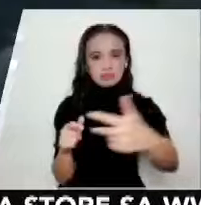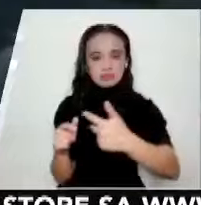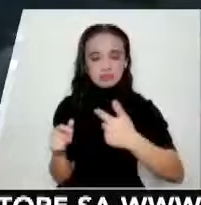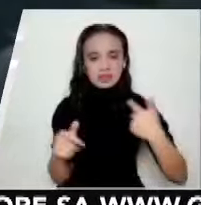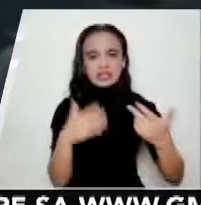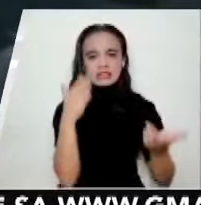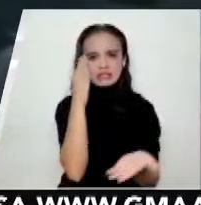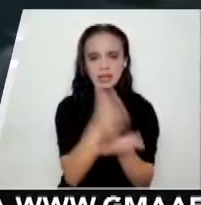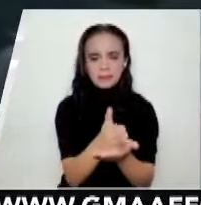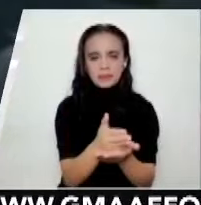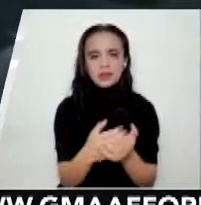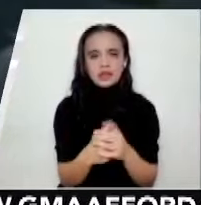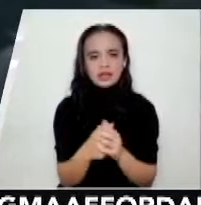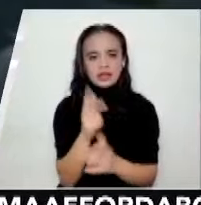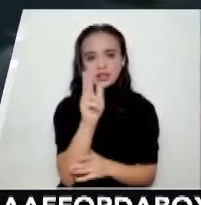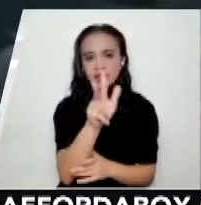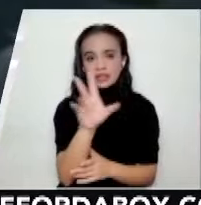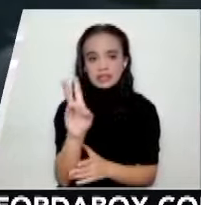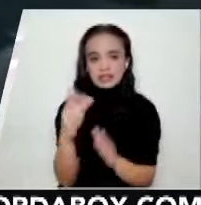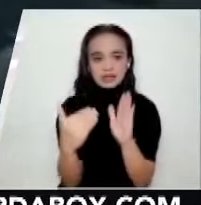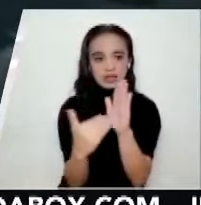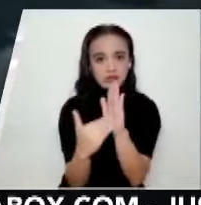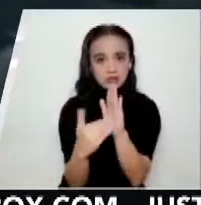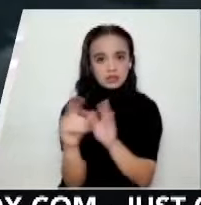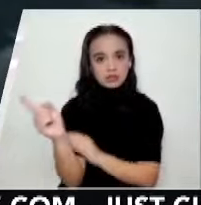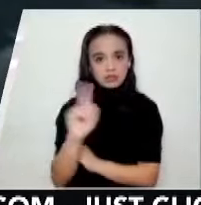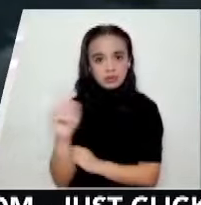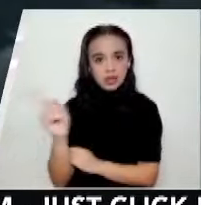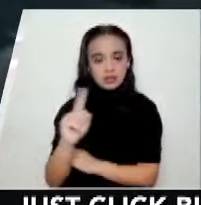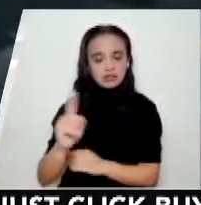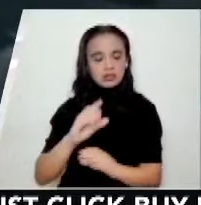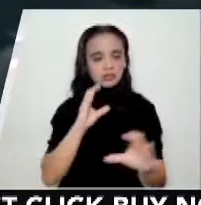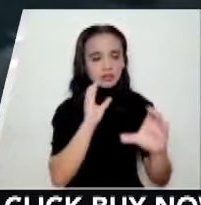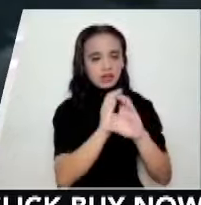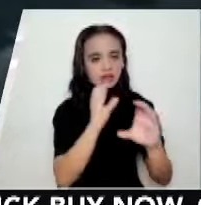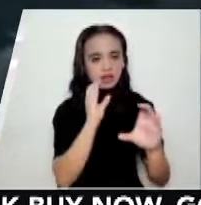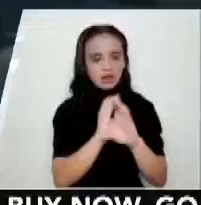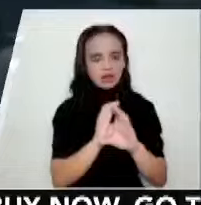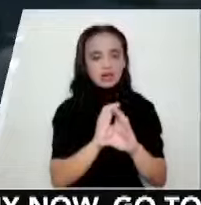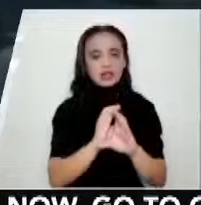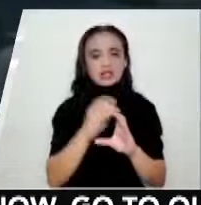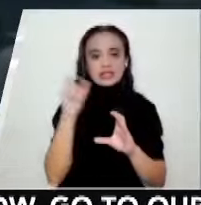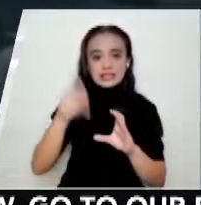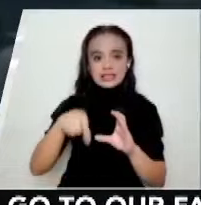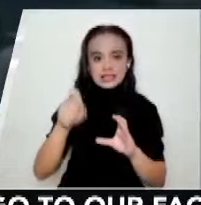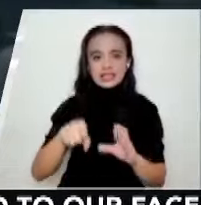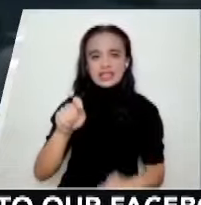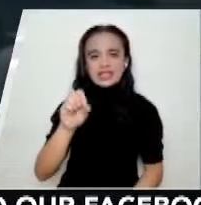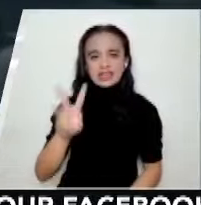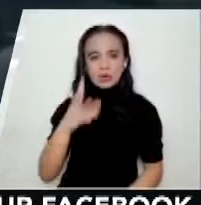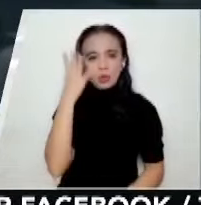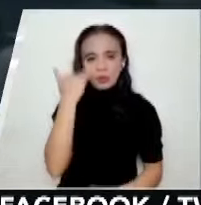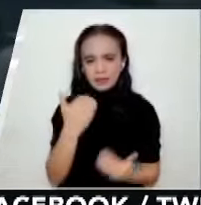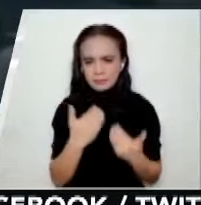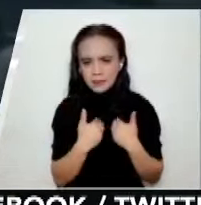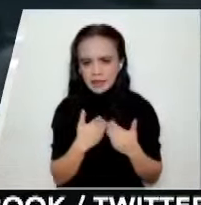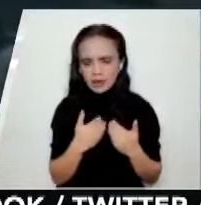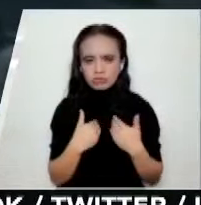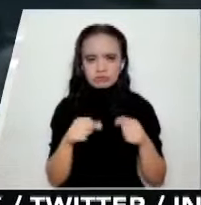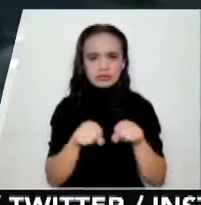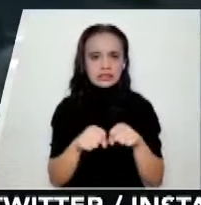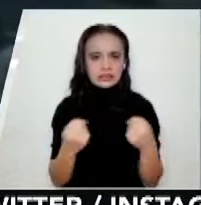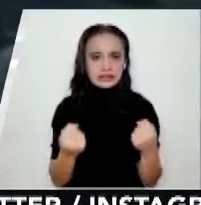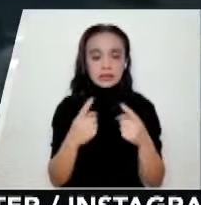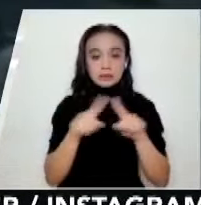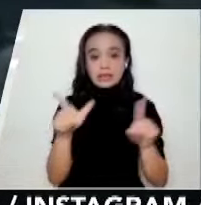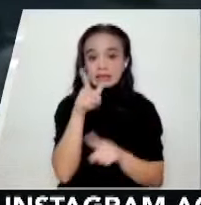sa 37 naman yung mga sasakyan na kailangan ito dahil nasiraan at mabuti naman po wala naman pong